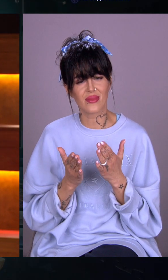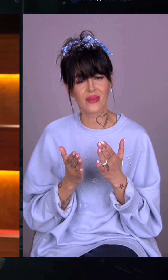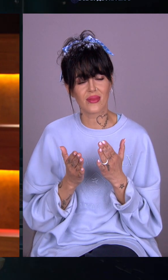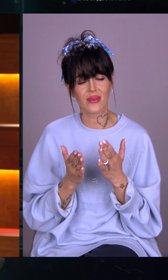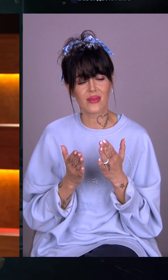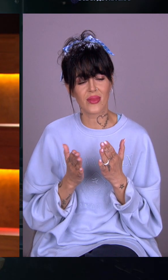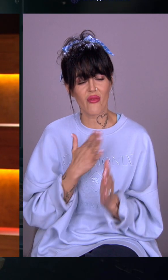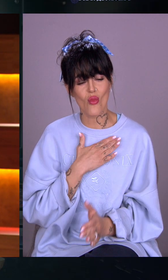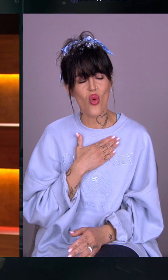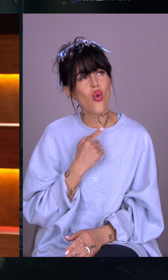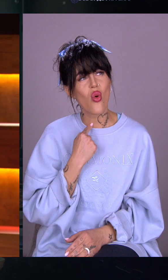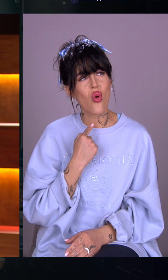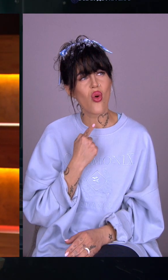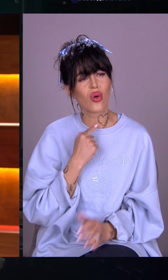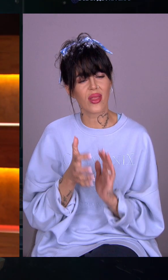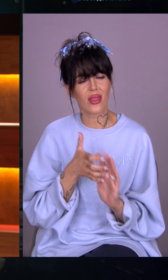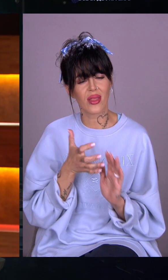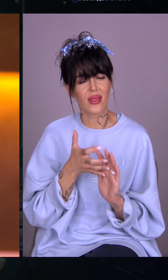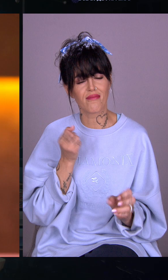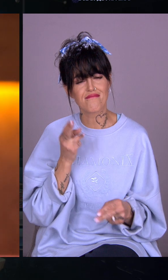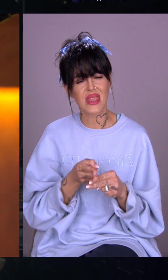В моєму голосі недостатньо металу,